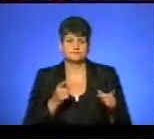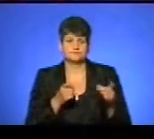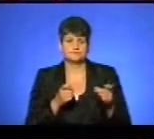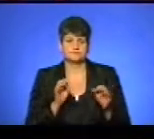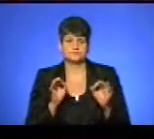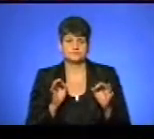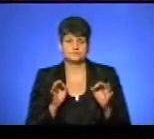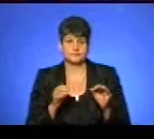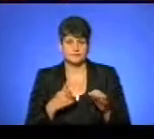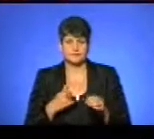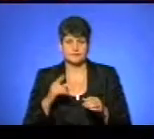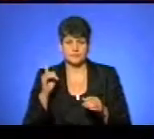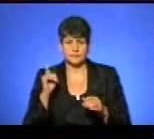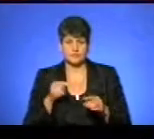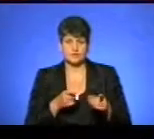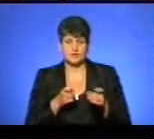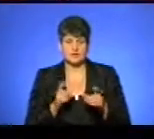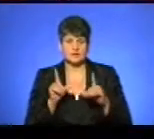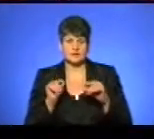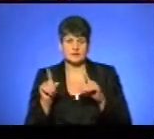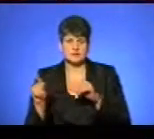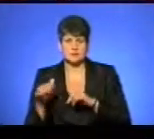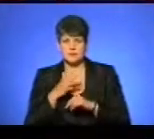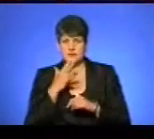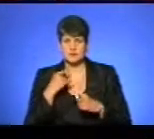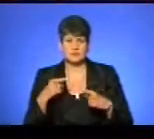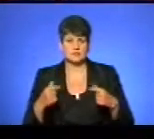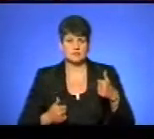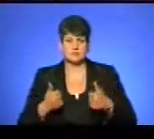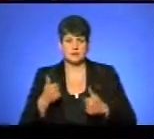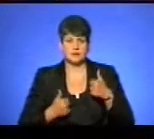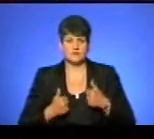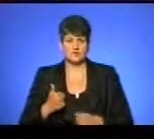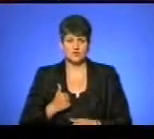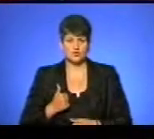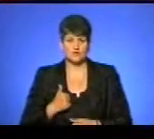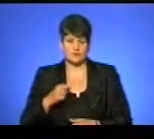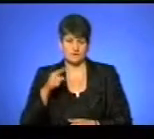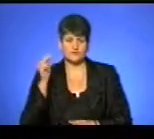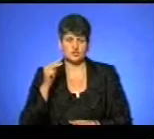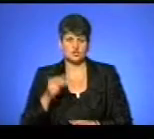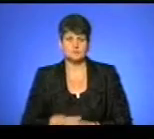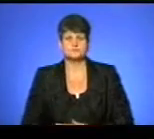Я вмію стріляти. Їздила на багато різних змагань військових і там навчилася.